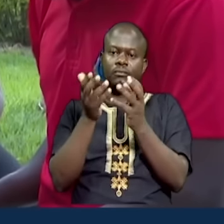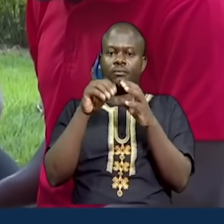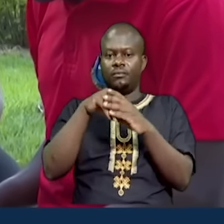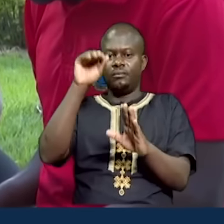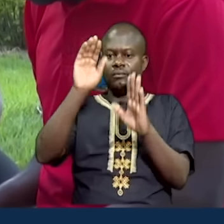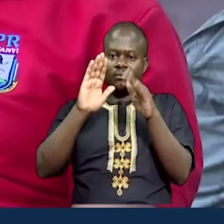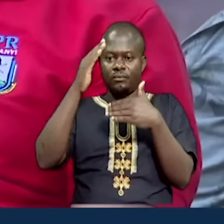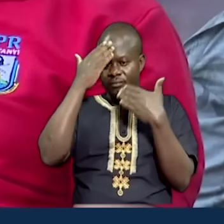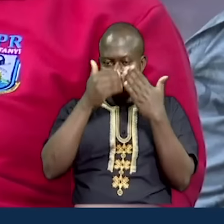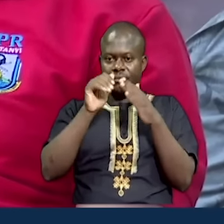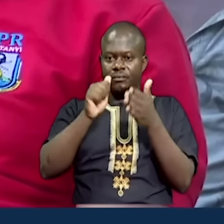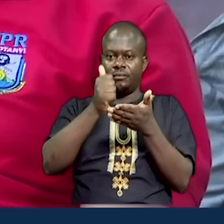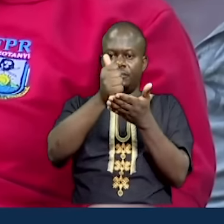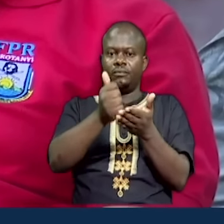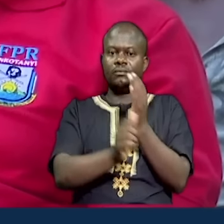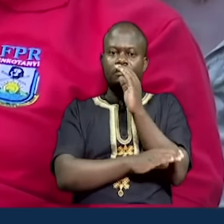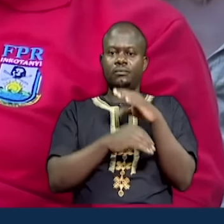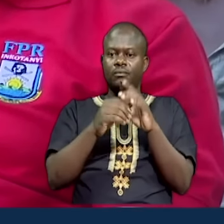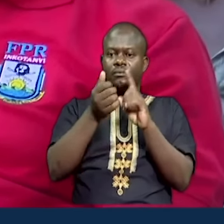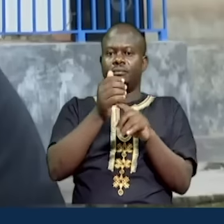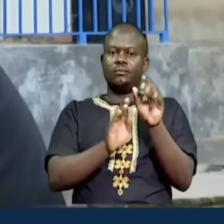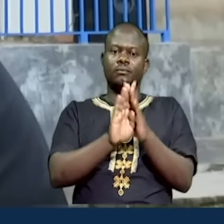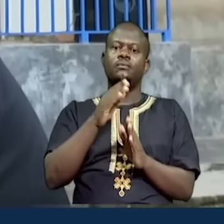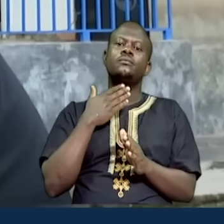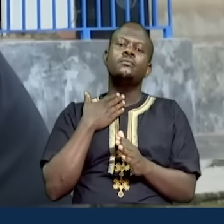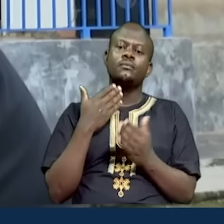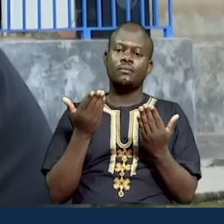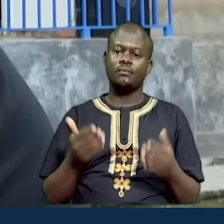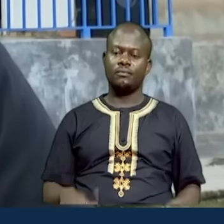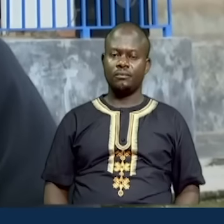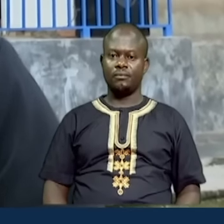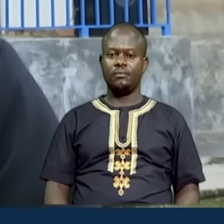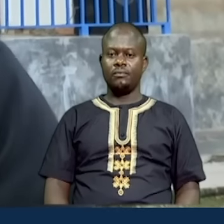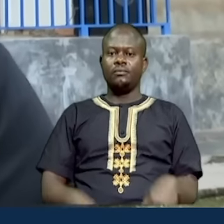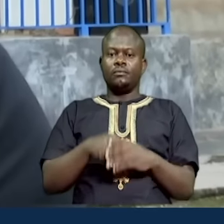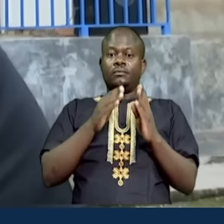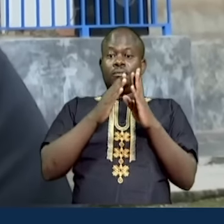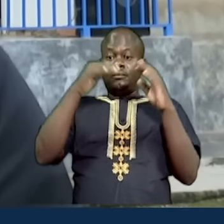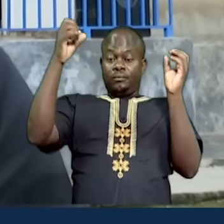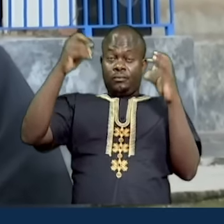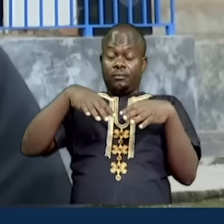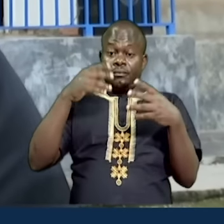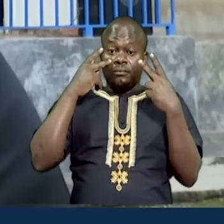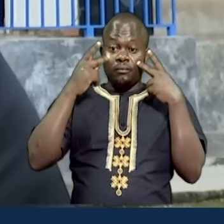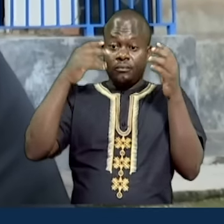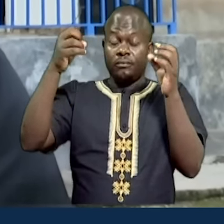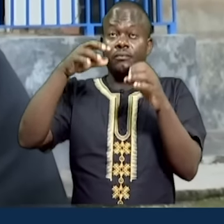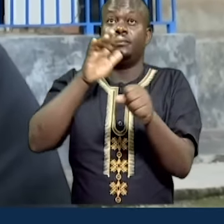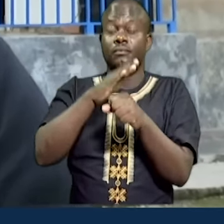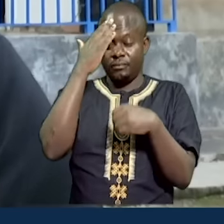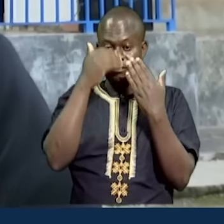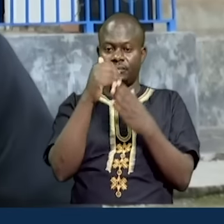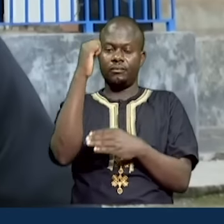uruhare kugira ngo bazafashe igihugu kugera ku iterambere cyifuza. Urebye umujyi wa Kigali ho biranagaragara cyane kuko nko mu nkingi